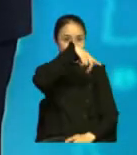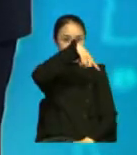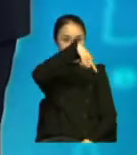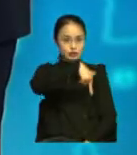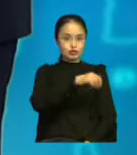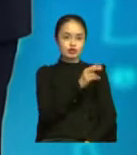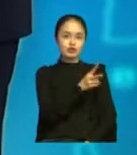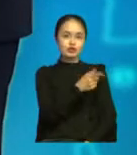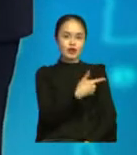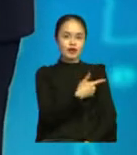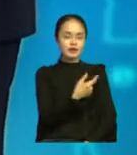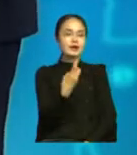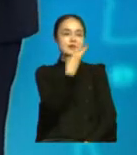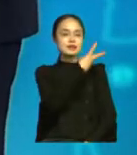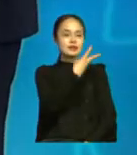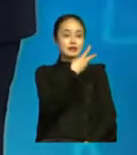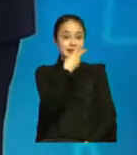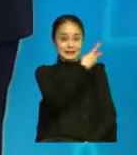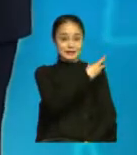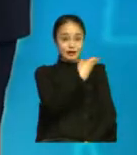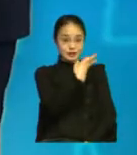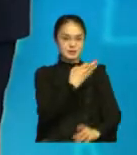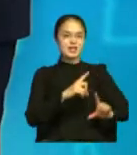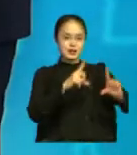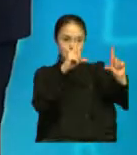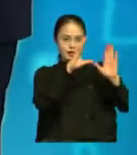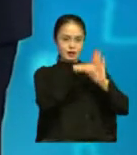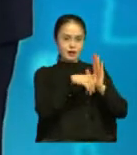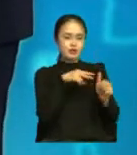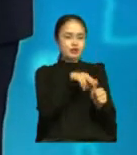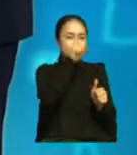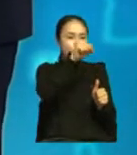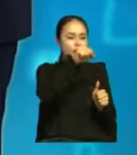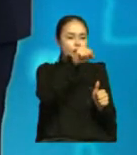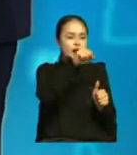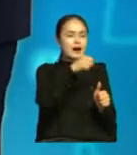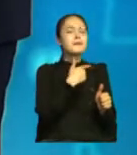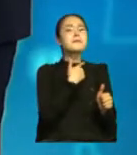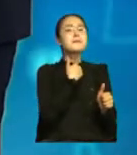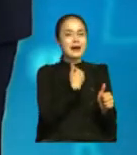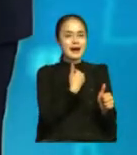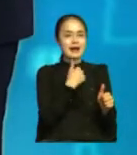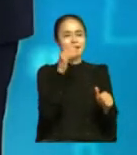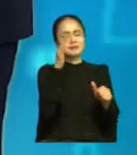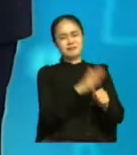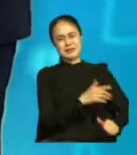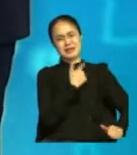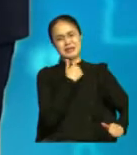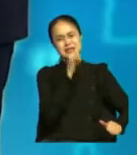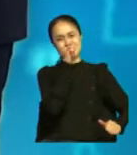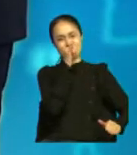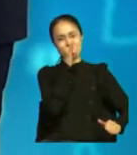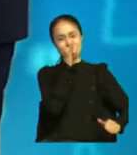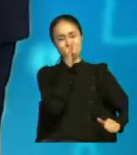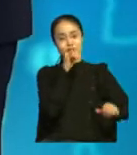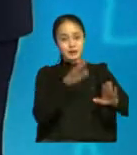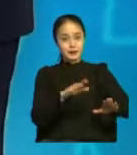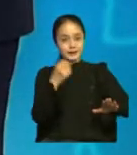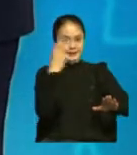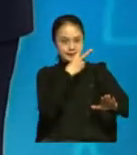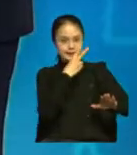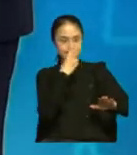차례 떨어진 경험을 바탕으로 4년 동안 지역 곳곳을 돌아다니며 주민들과 지역 현안에 대한 이야기를 많이 나눴다고